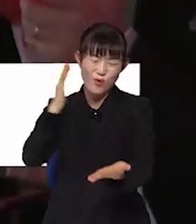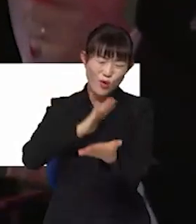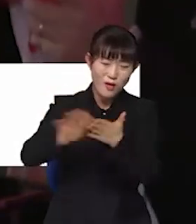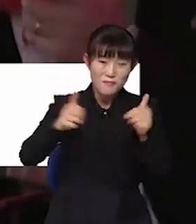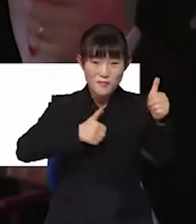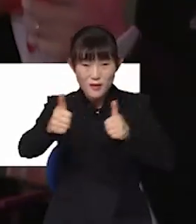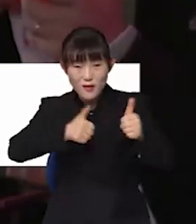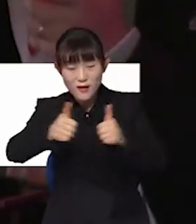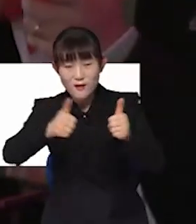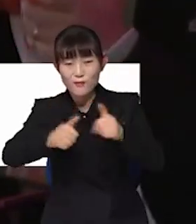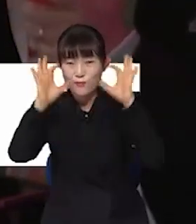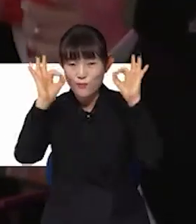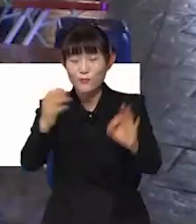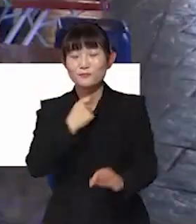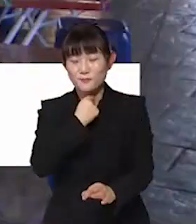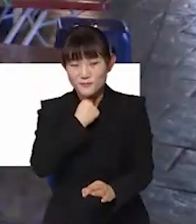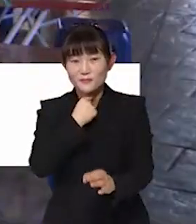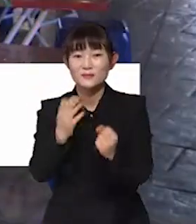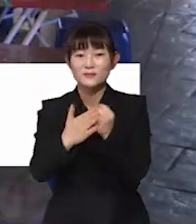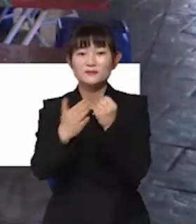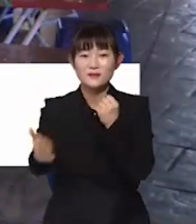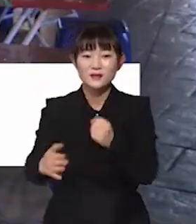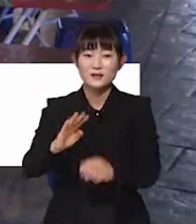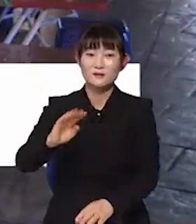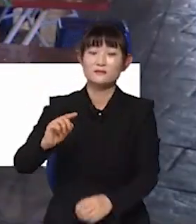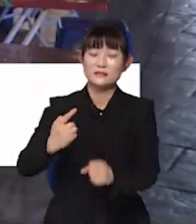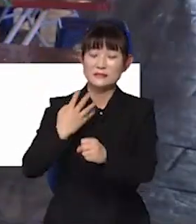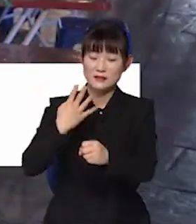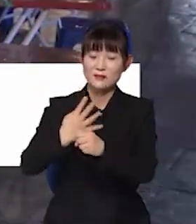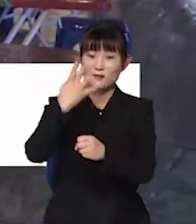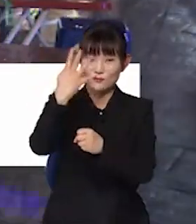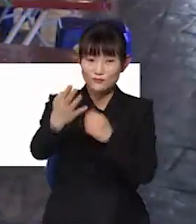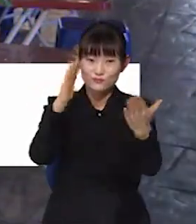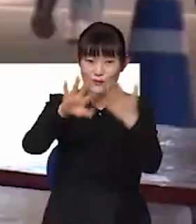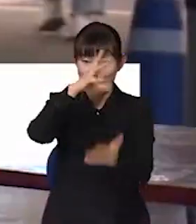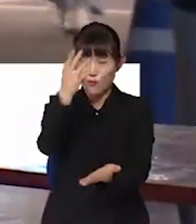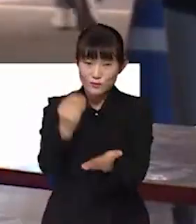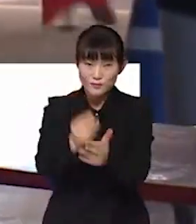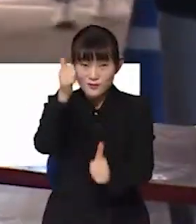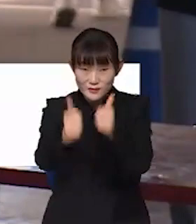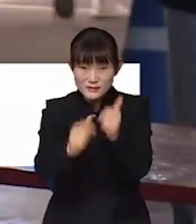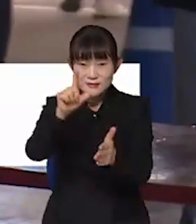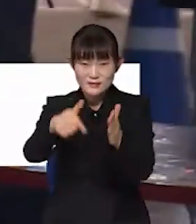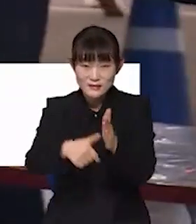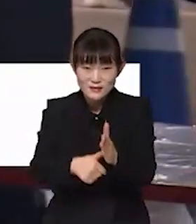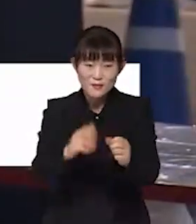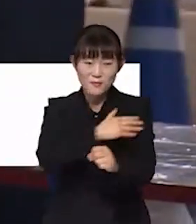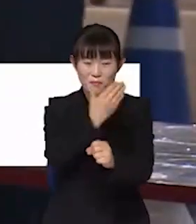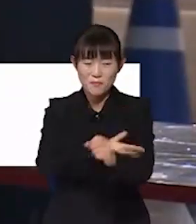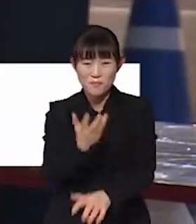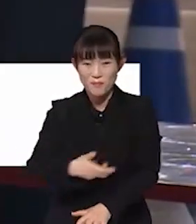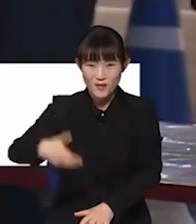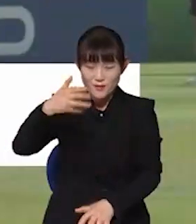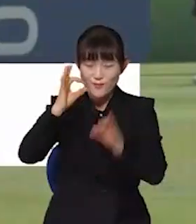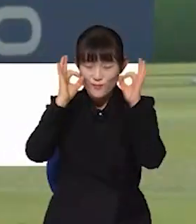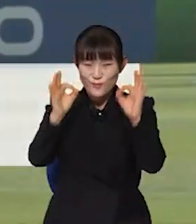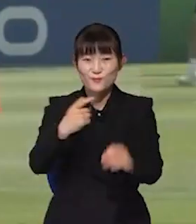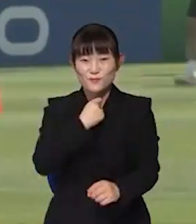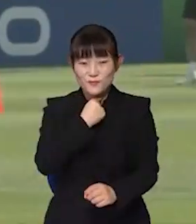하는 모습을 보고 싶어하는 점이 있기 때문에 다음 4년 뒤 월드컵에서 그런 모습들을 보여주셨으면